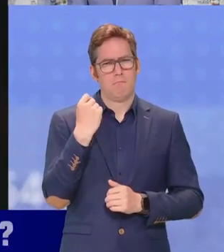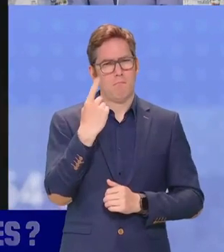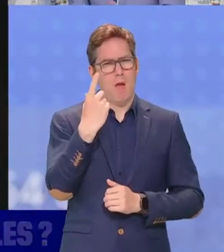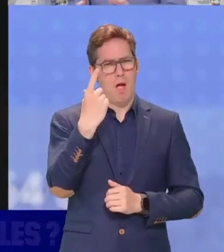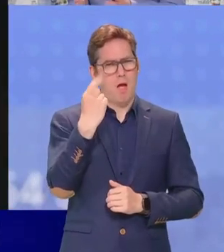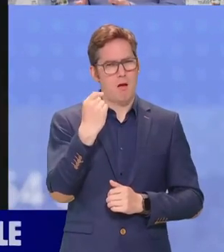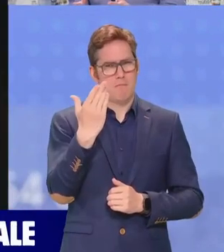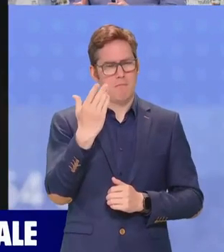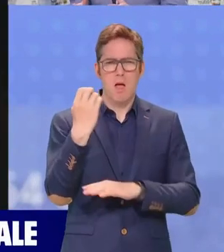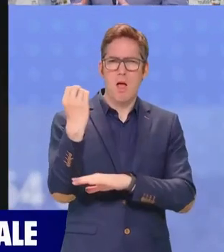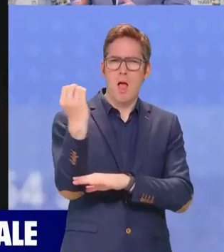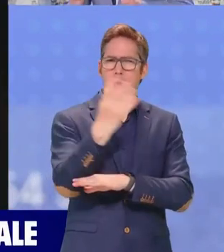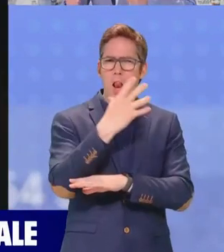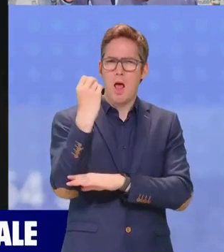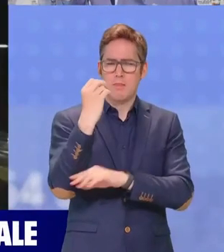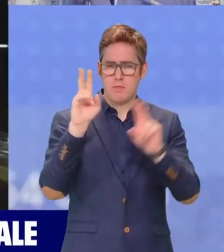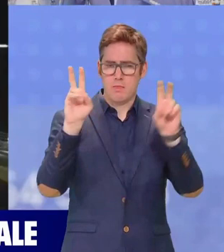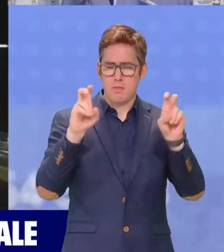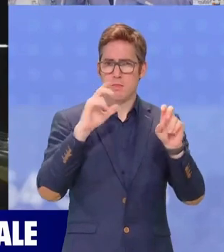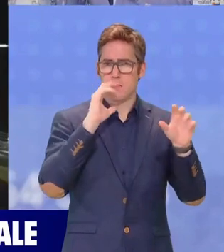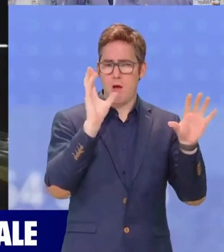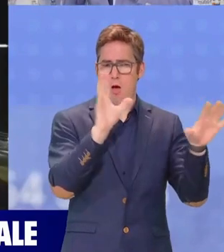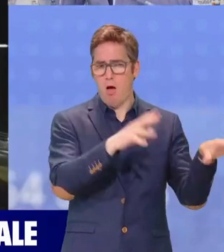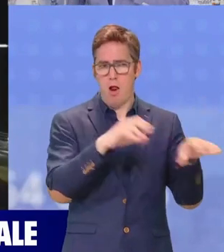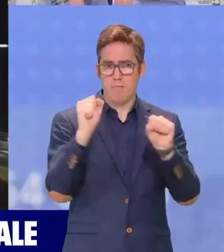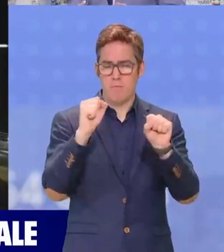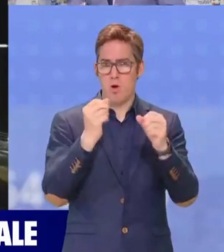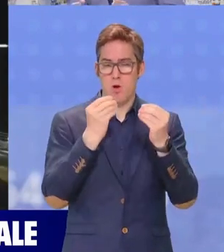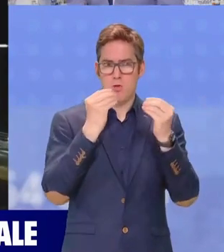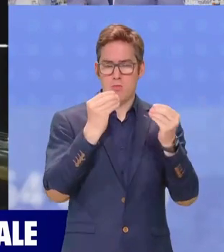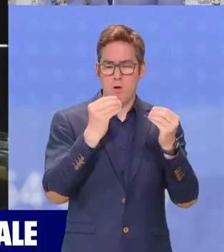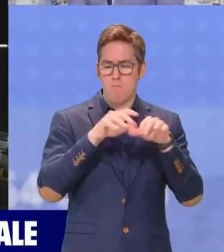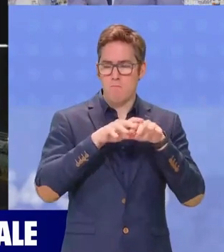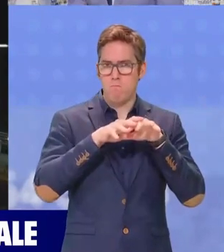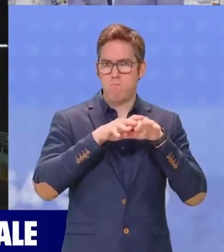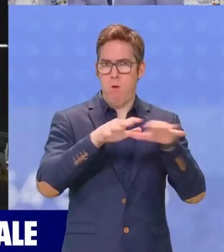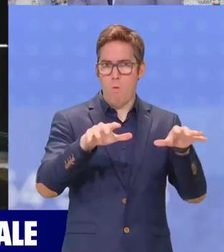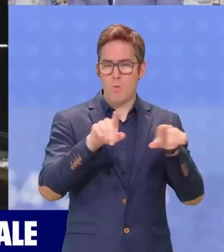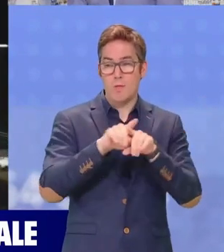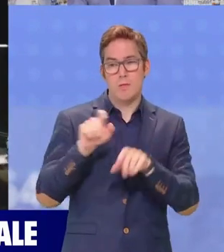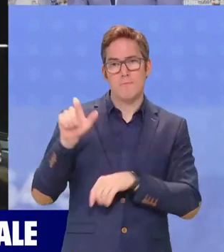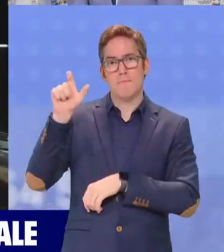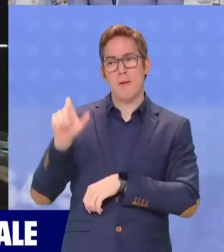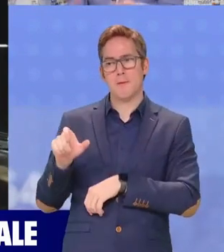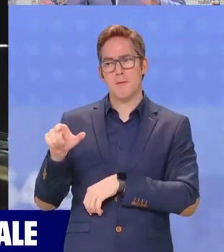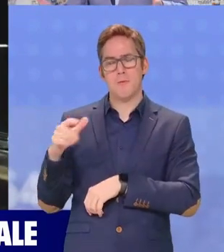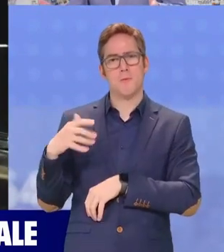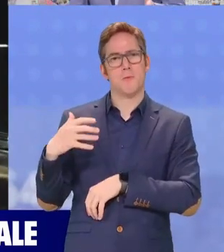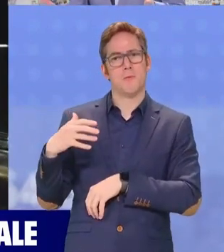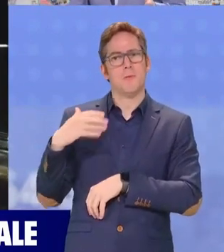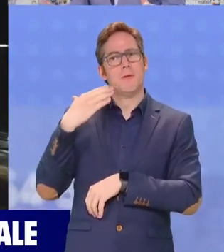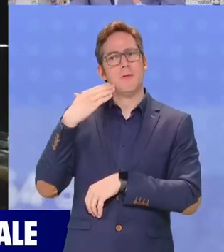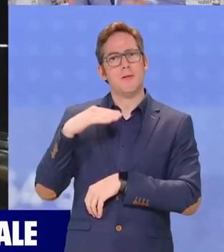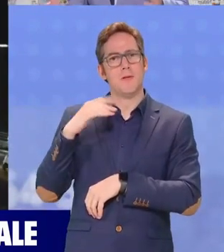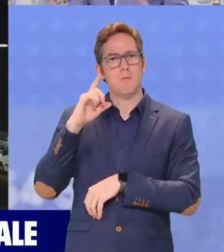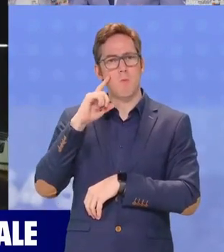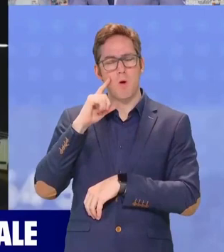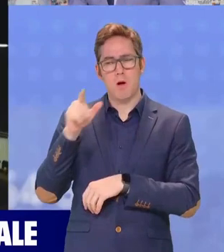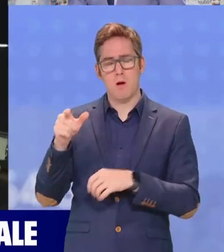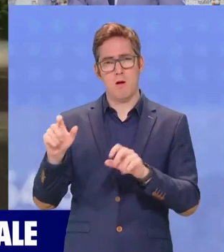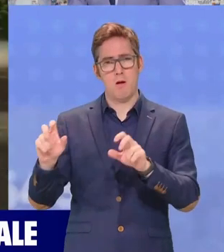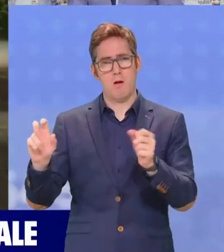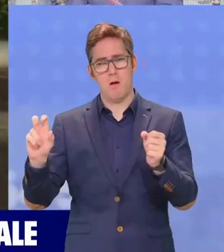elle est très efficace elle a un impact psychologique très fort sur la personne recherchée parce que dès qu'elle allume la radio